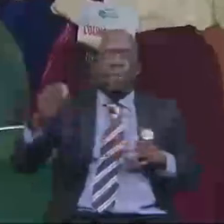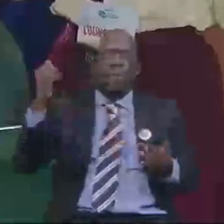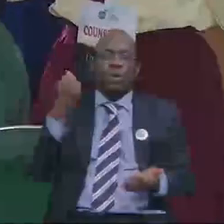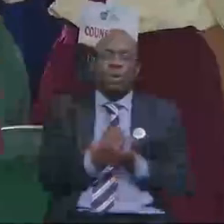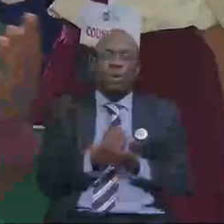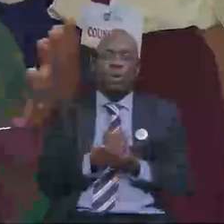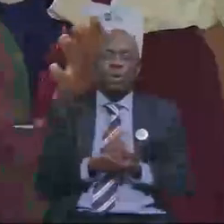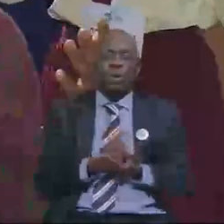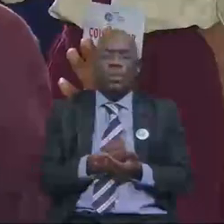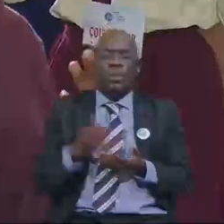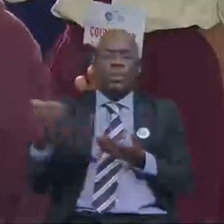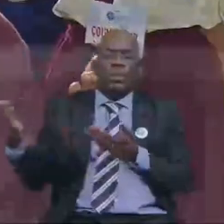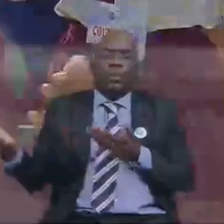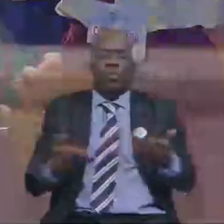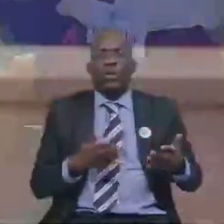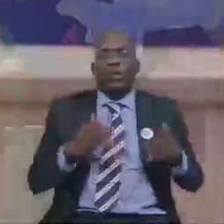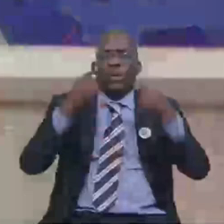envoie le succès